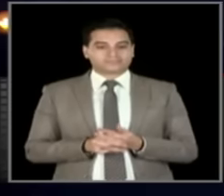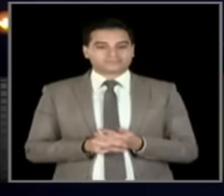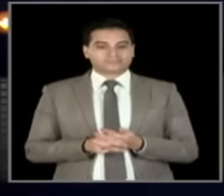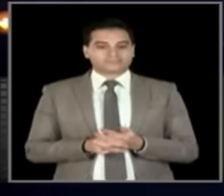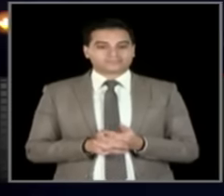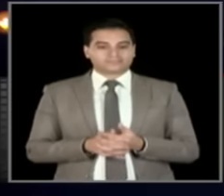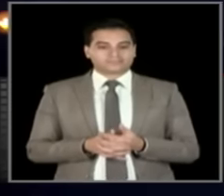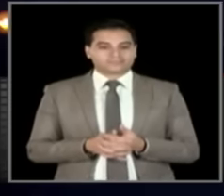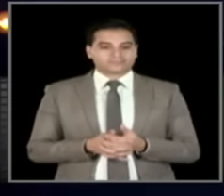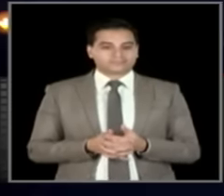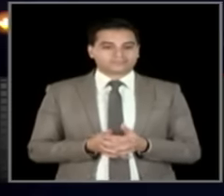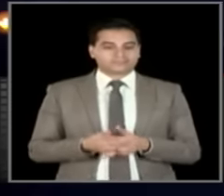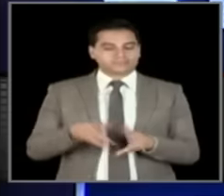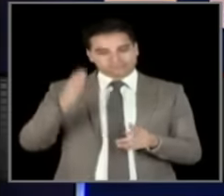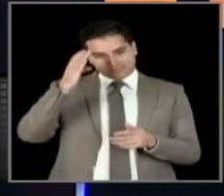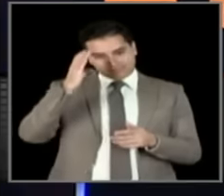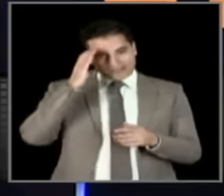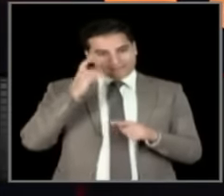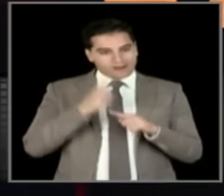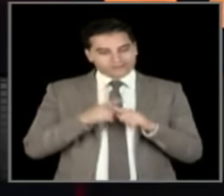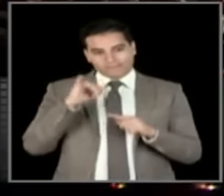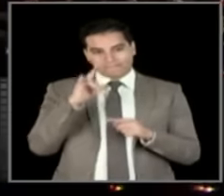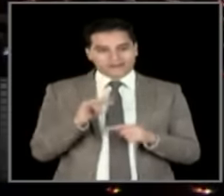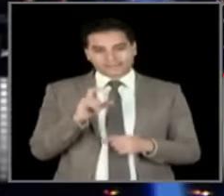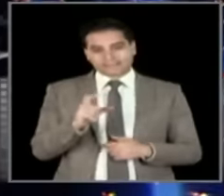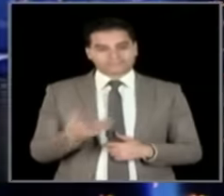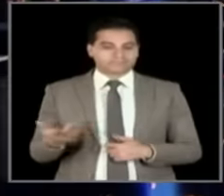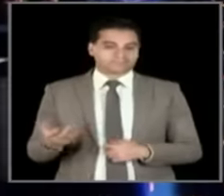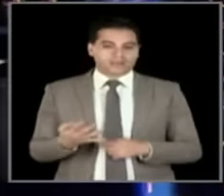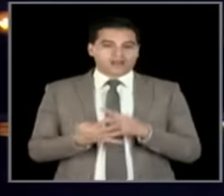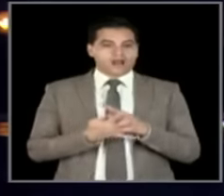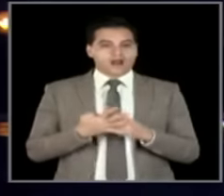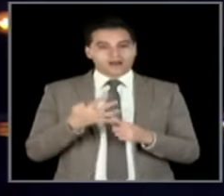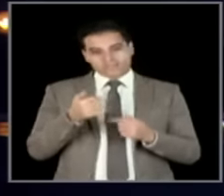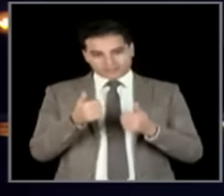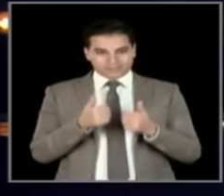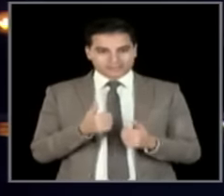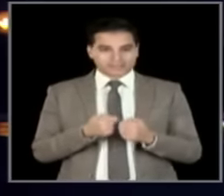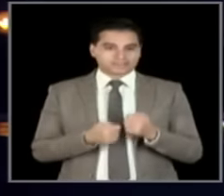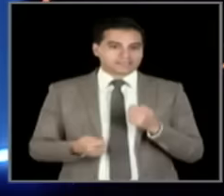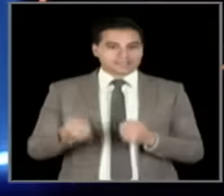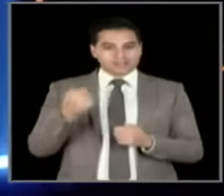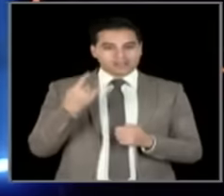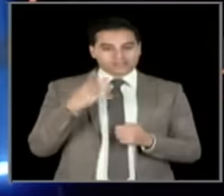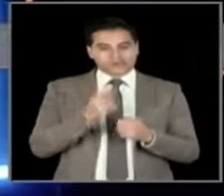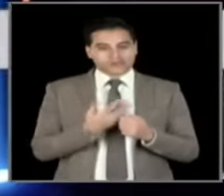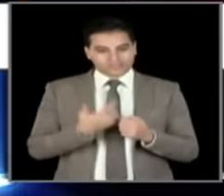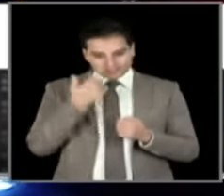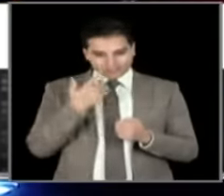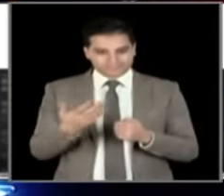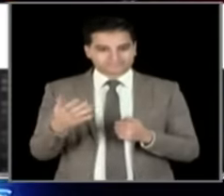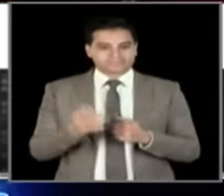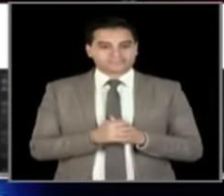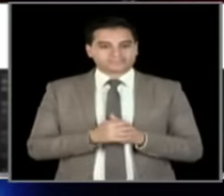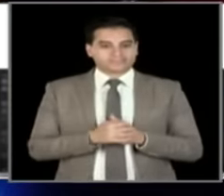مريم إجابة خاطئة. أربع اختيارات بزائد